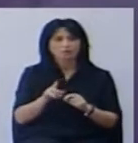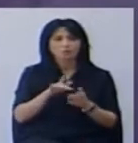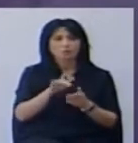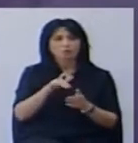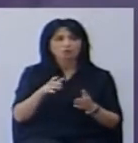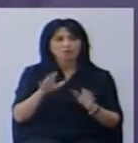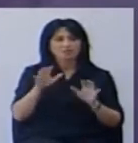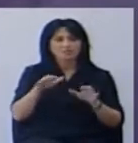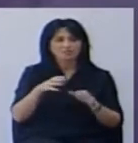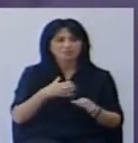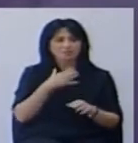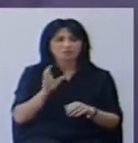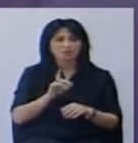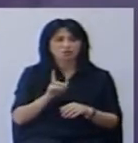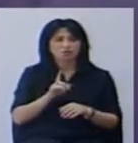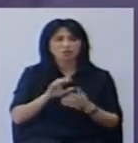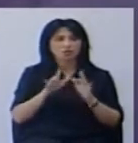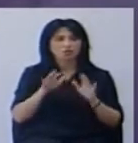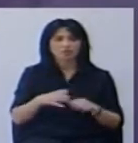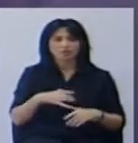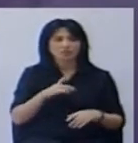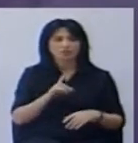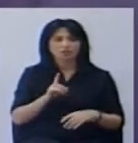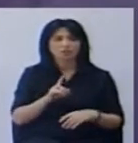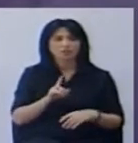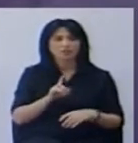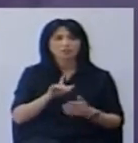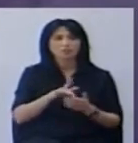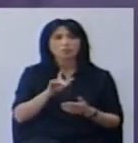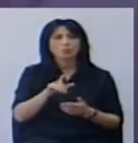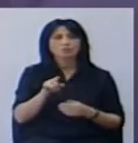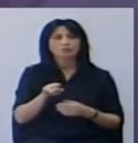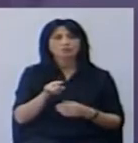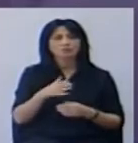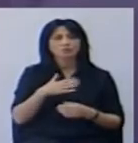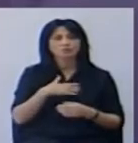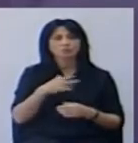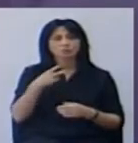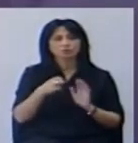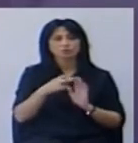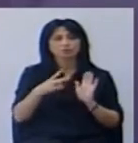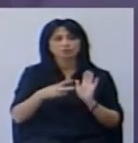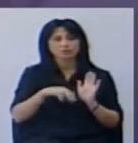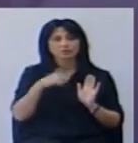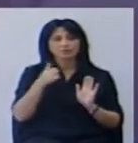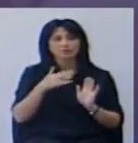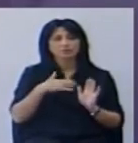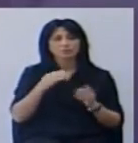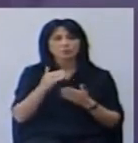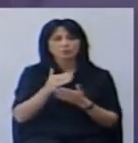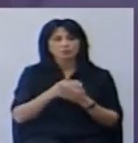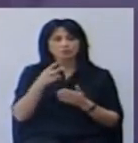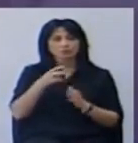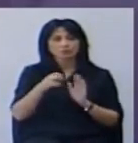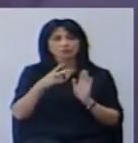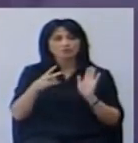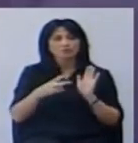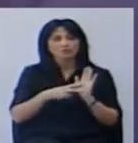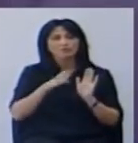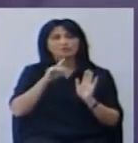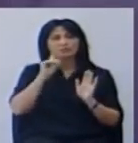მოსახლეობა წვიმის არეშინოდეს, თოვლის არეშინოდეს და რათა მოსახლეობას ჩვენ 2017 წელს ჩვენი პროგრამით